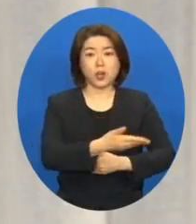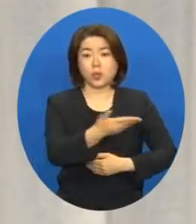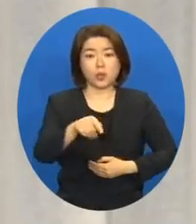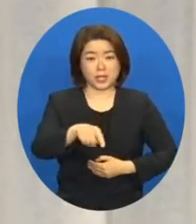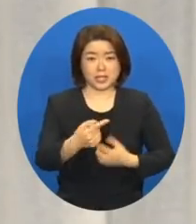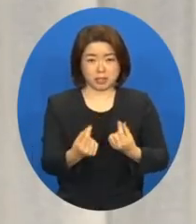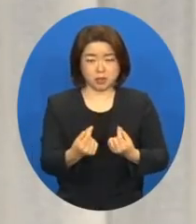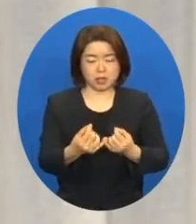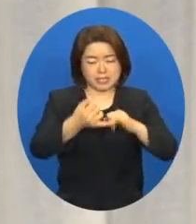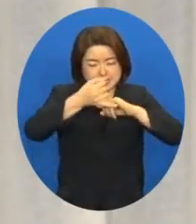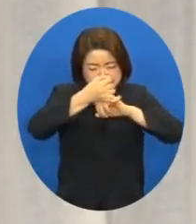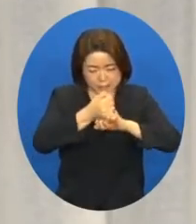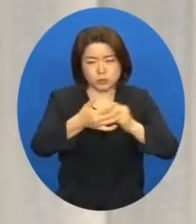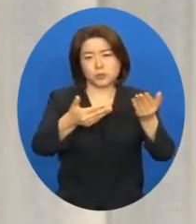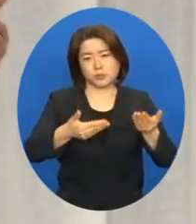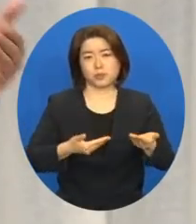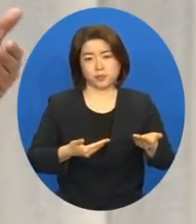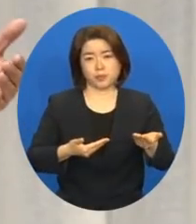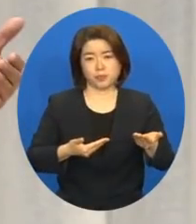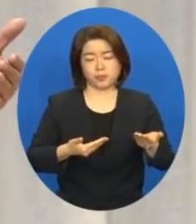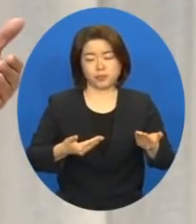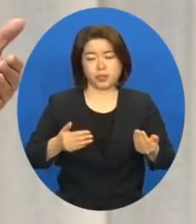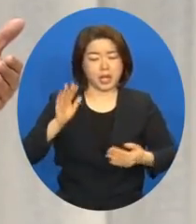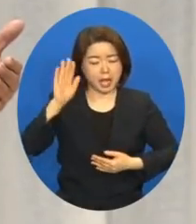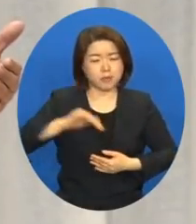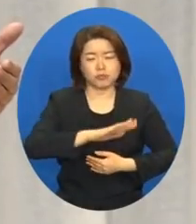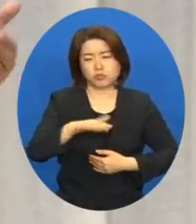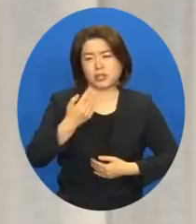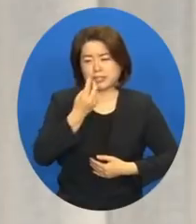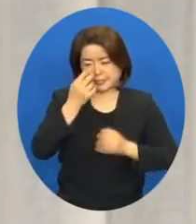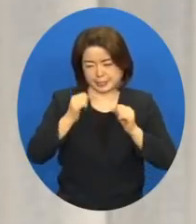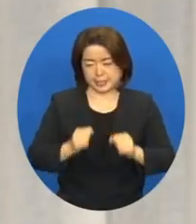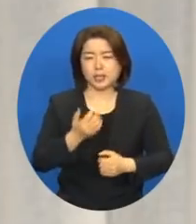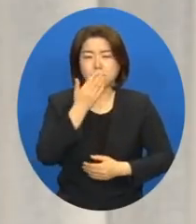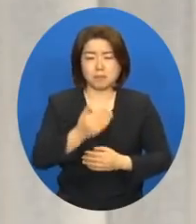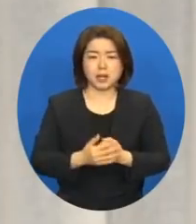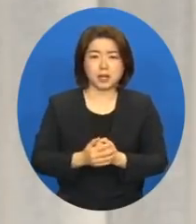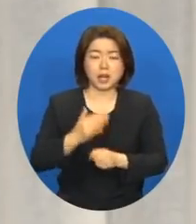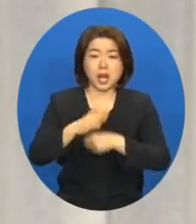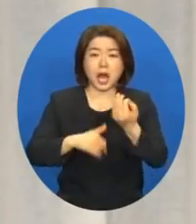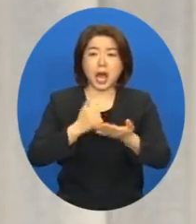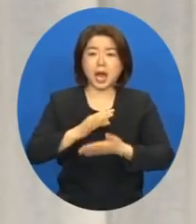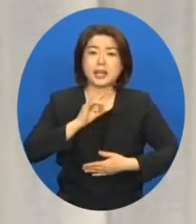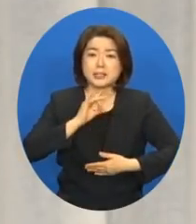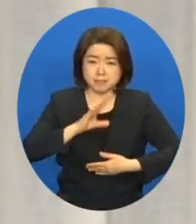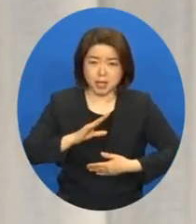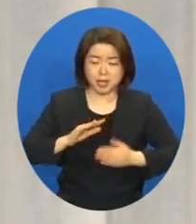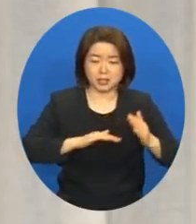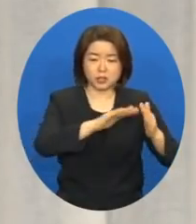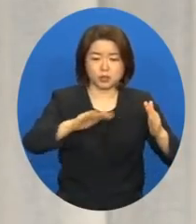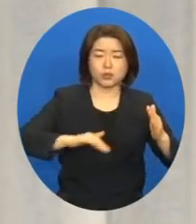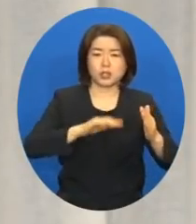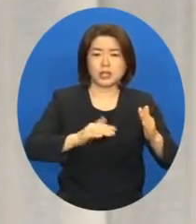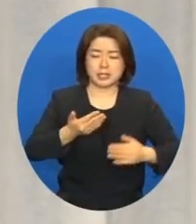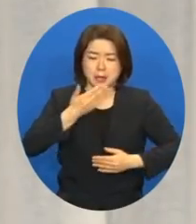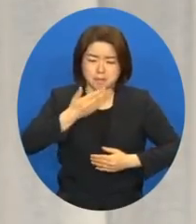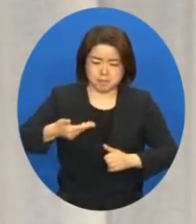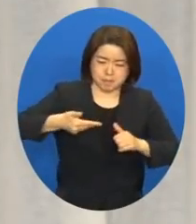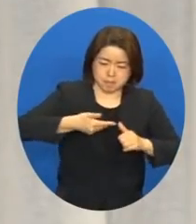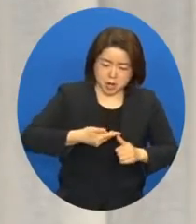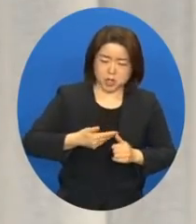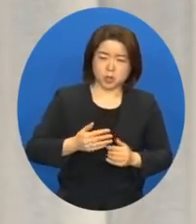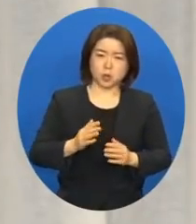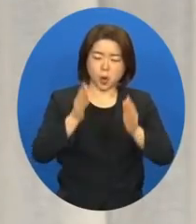약속해 주어야, 그래야 우리가 살 수 있어. 하나님만이 우리 가정을 먹이고 입히고